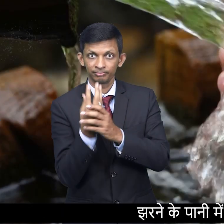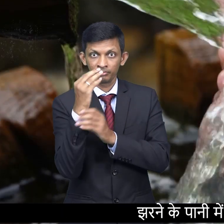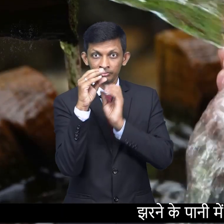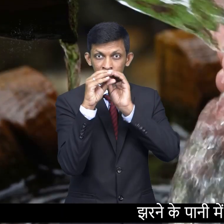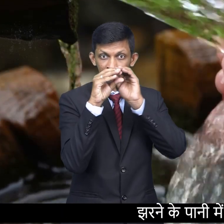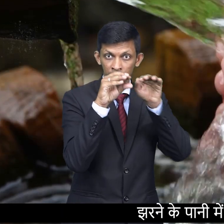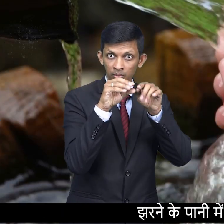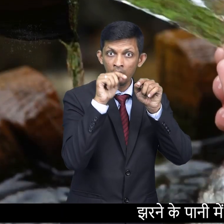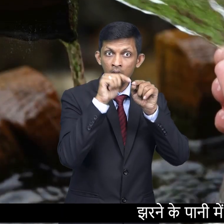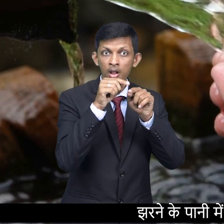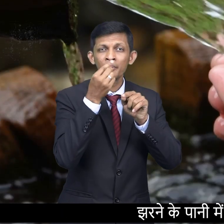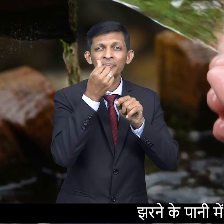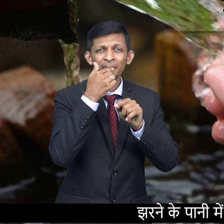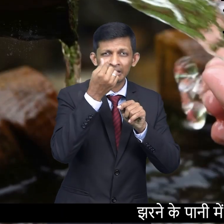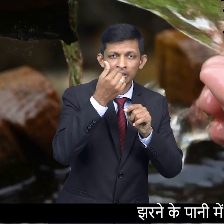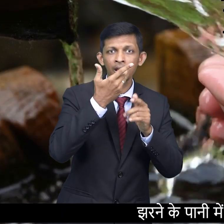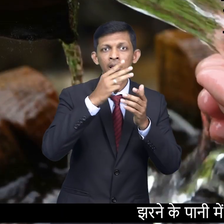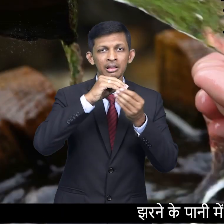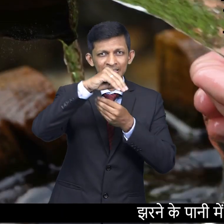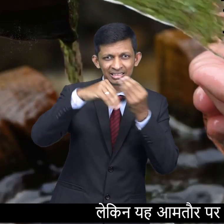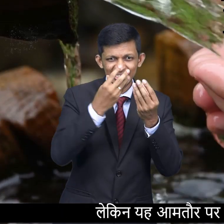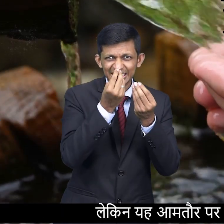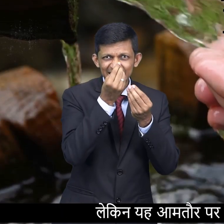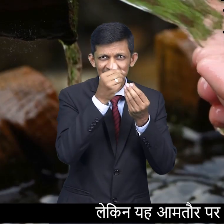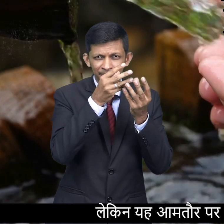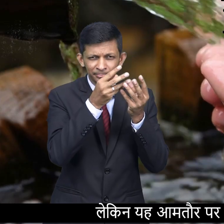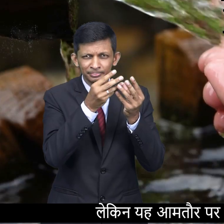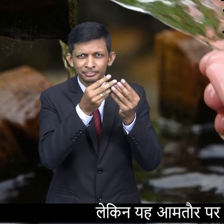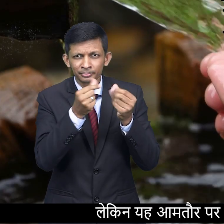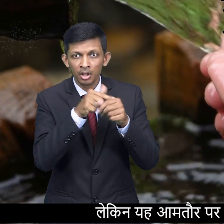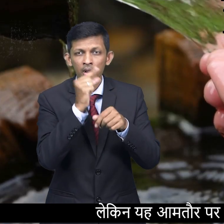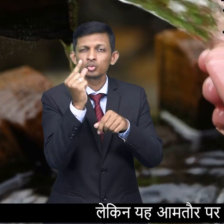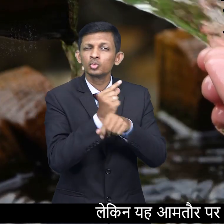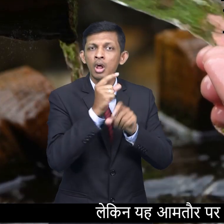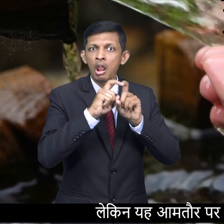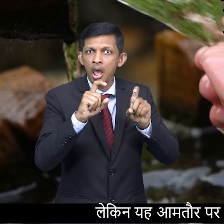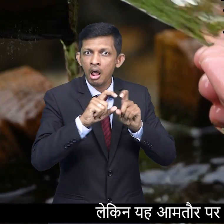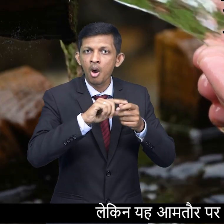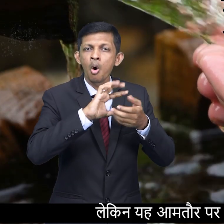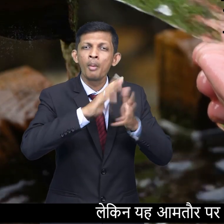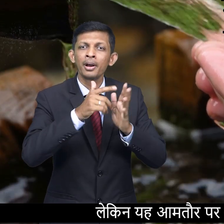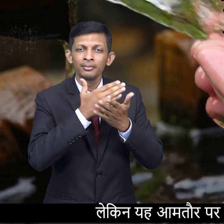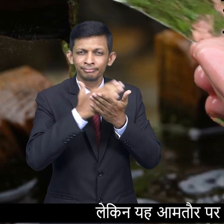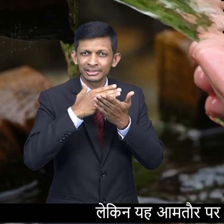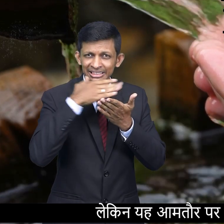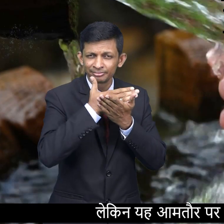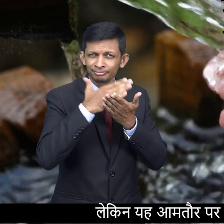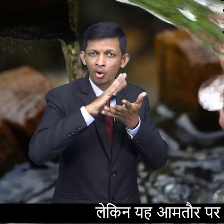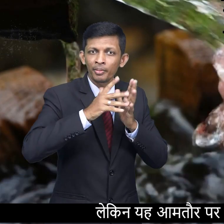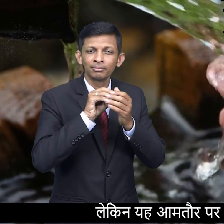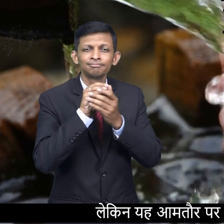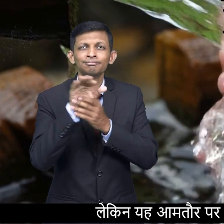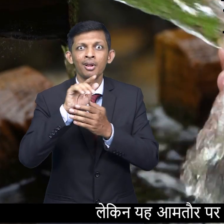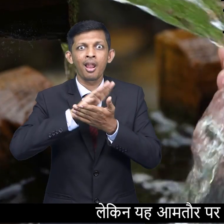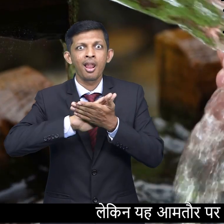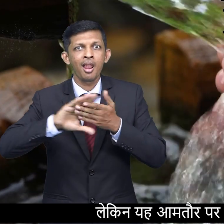झरने के पानी में घुले हुए लवण और खनिज होते हैं, लेकिन ये आमतौर पर साफ और धूल या कीचड़ से मुक्त होता